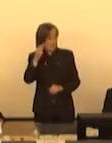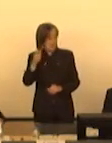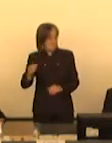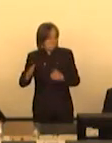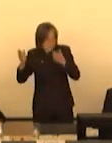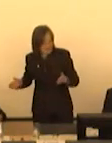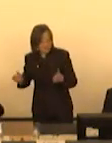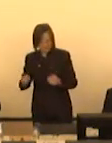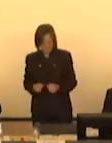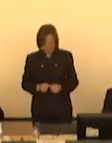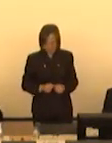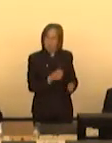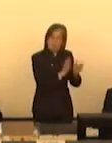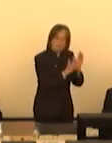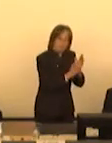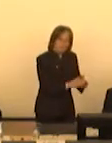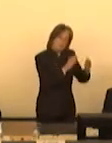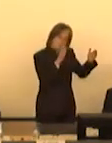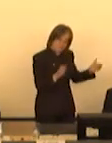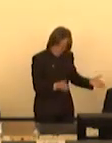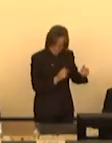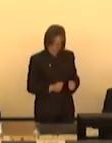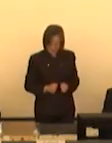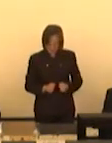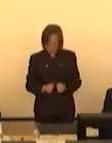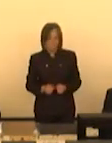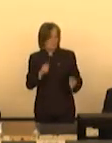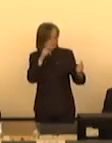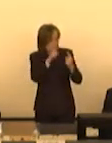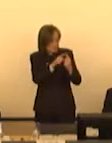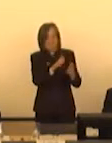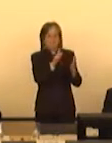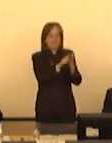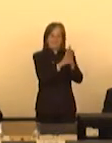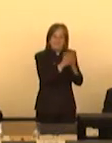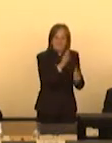és un exemple de compliment d'aquestes dues obligacions.